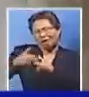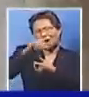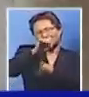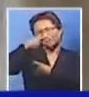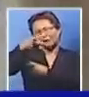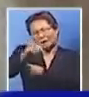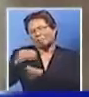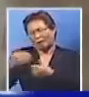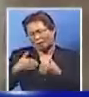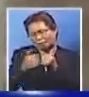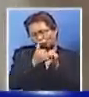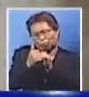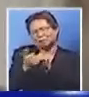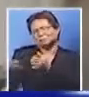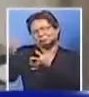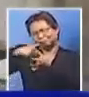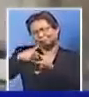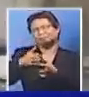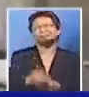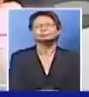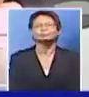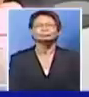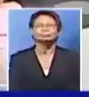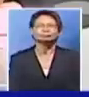Malaysia, SPRM.